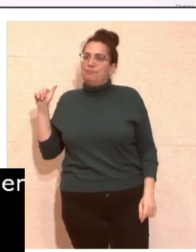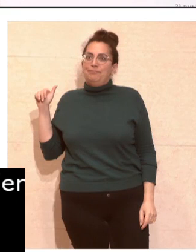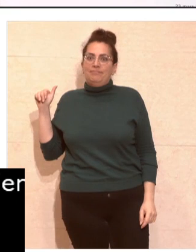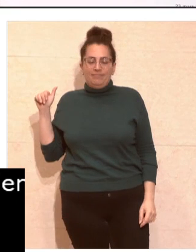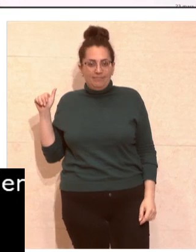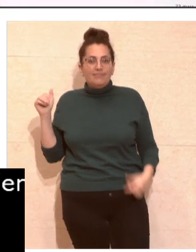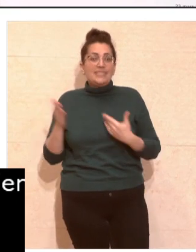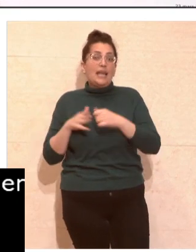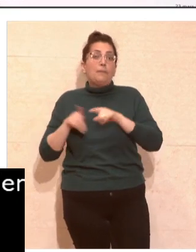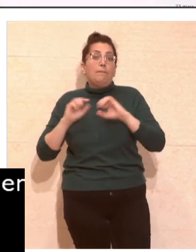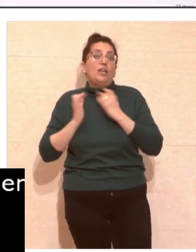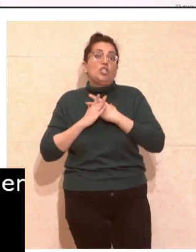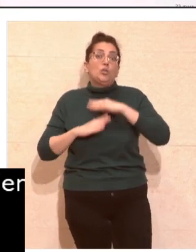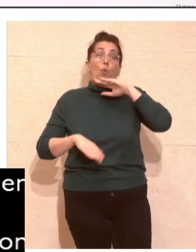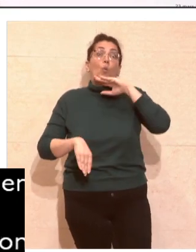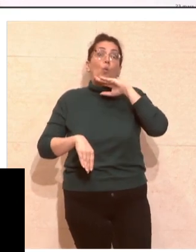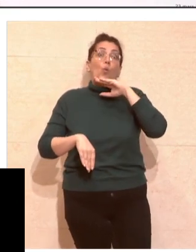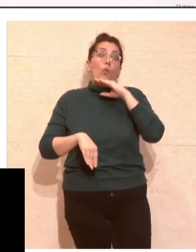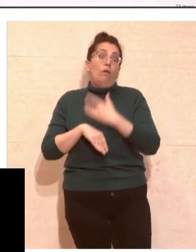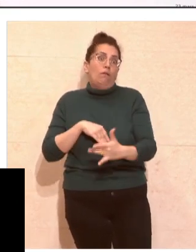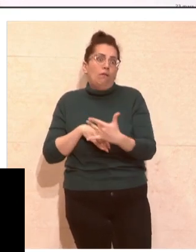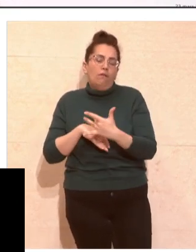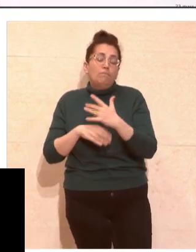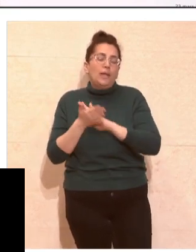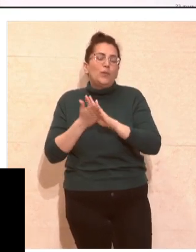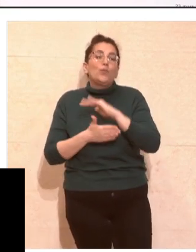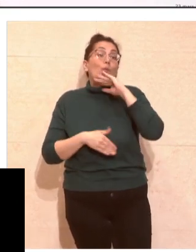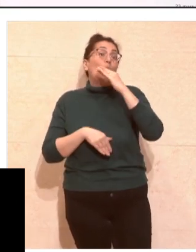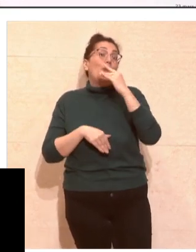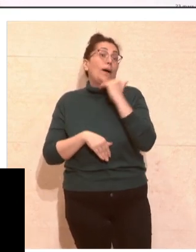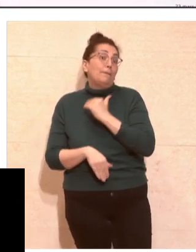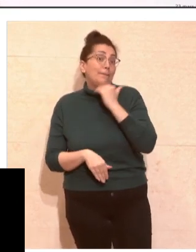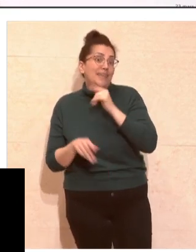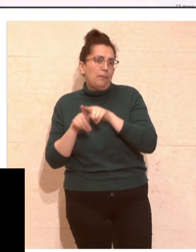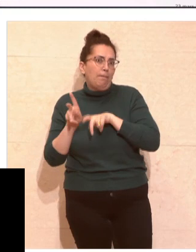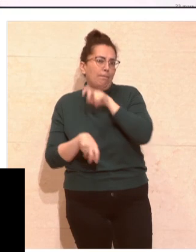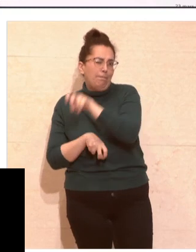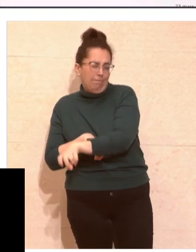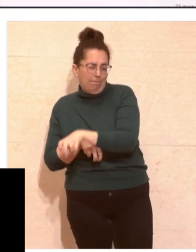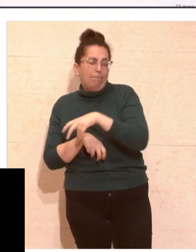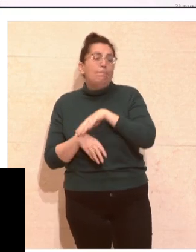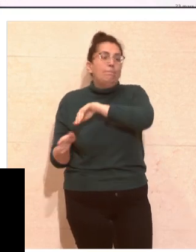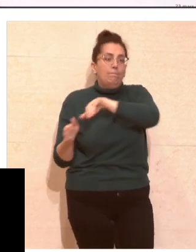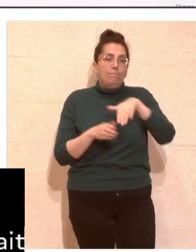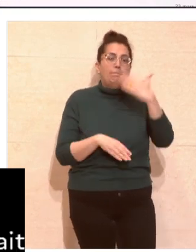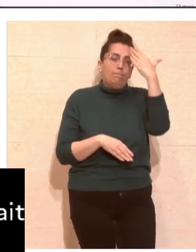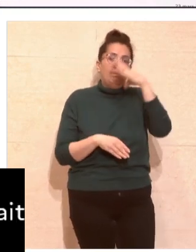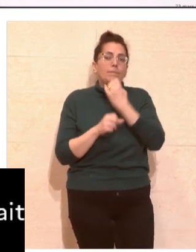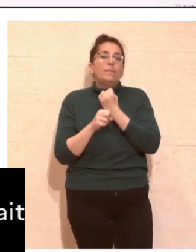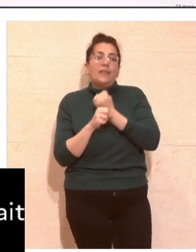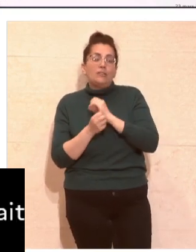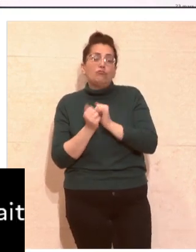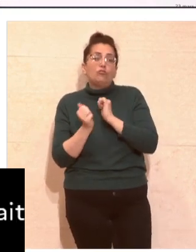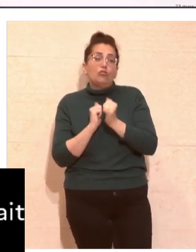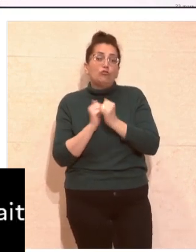une impulsivité. Et puis aussi, on a un défaut de flexibilité mentale, donc c'est le fait de passer d'une tâche à une autre. Alors pas forcément